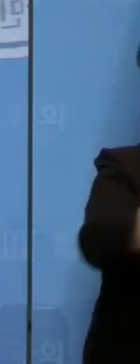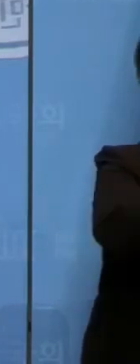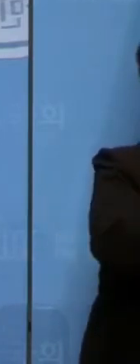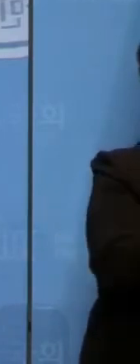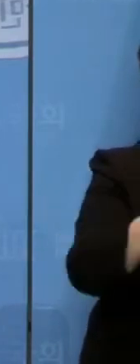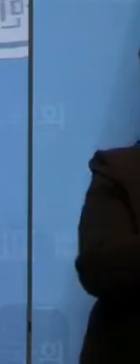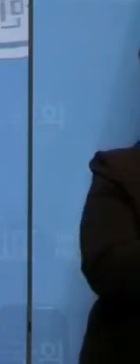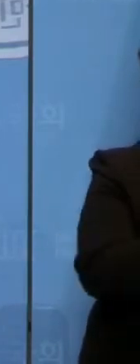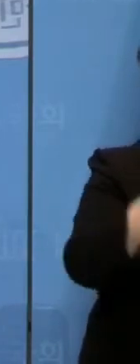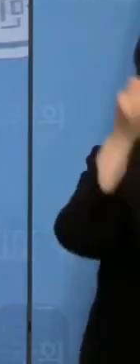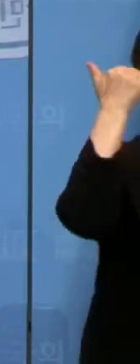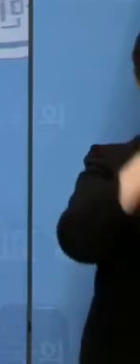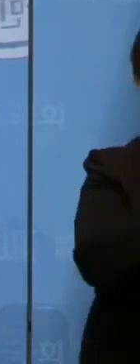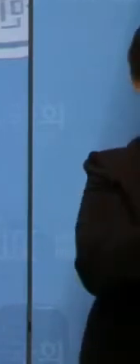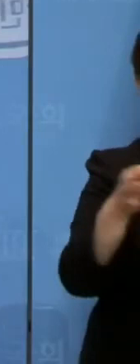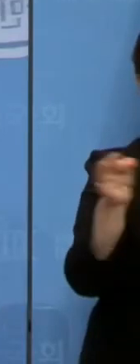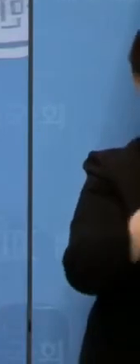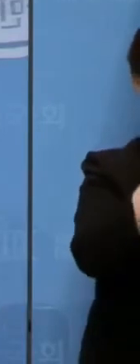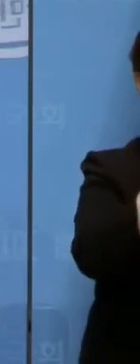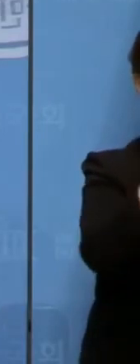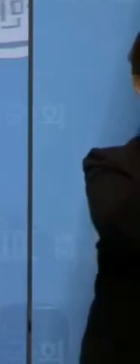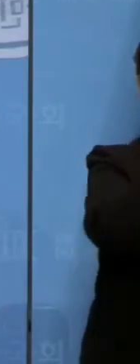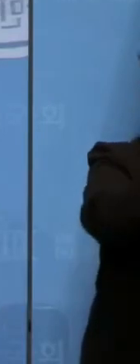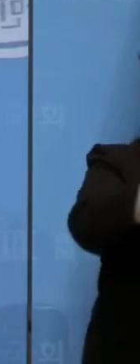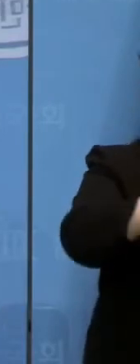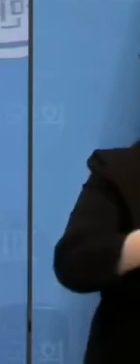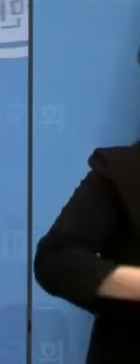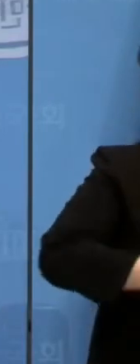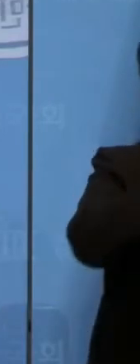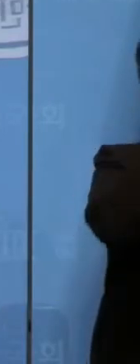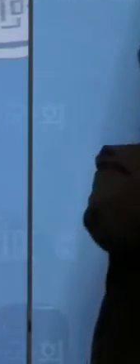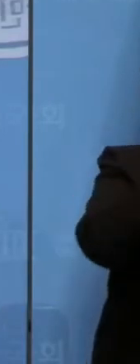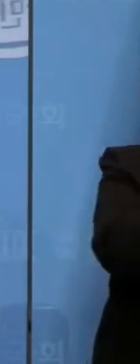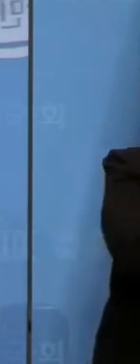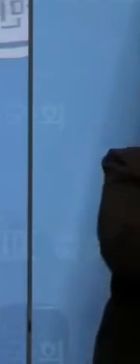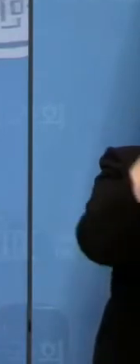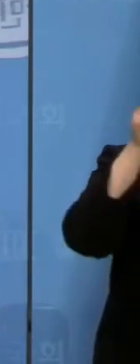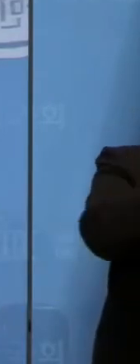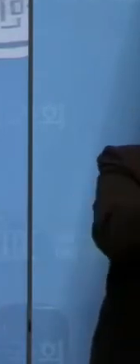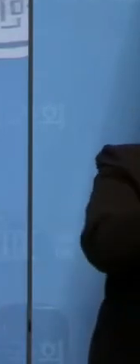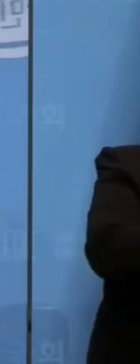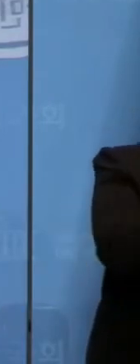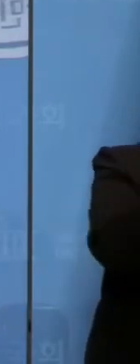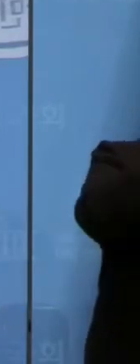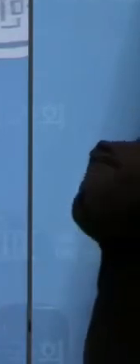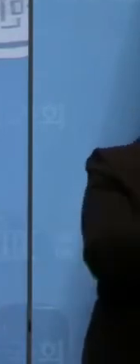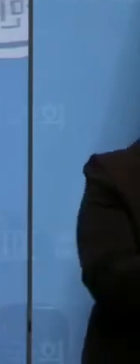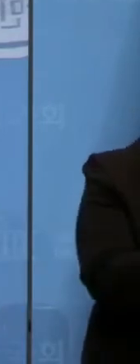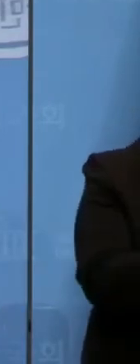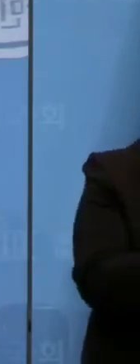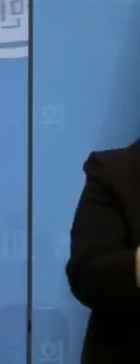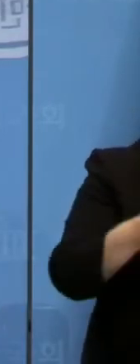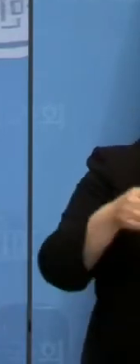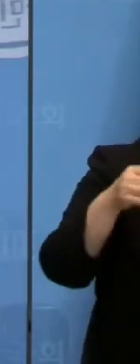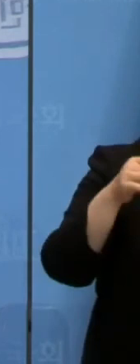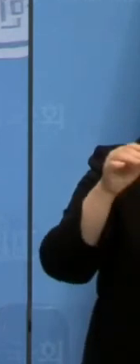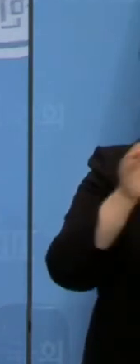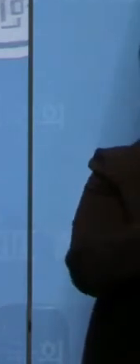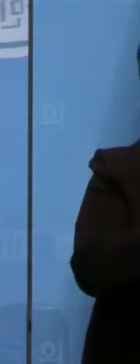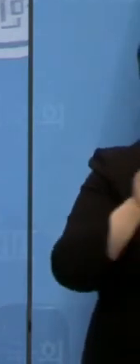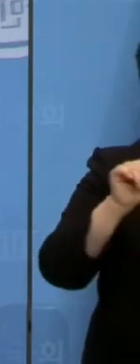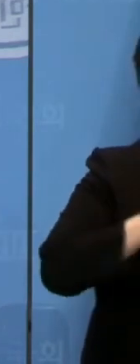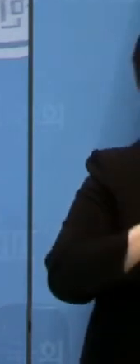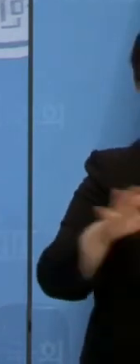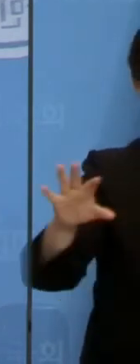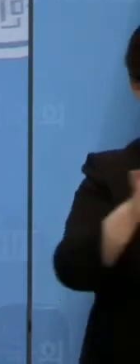한국의 미얀마 투자 기업들을 조사해야 합니다. 특히 한국 기업 중 포스코가 미얀마 군부의 경제적 기반과